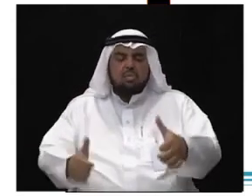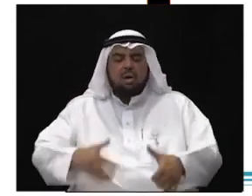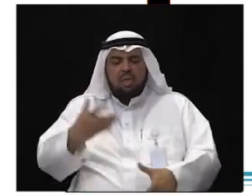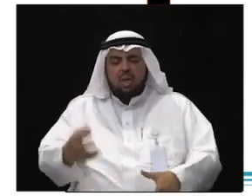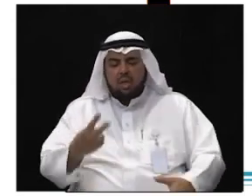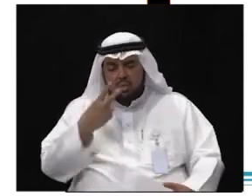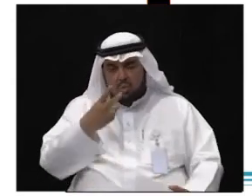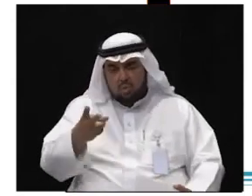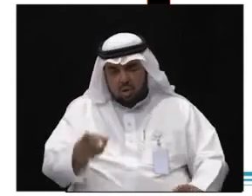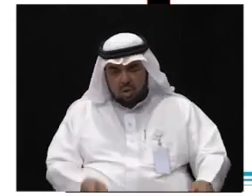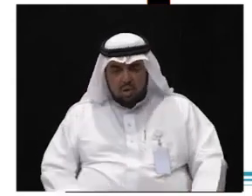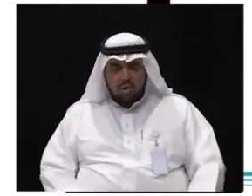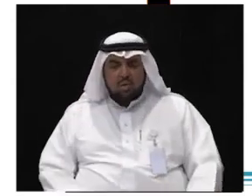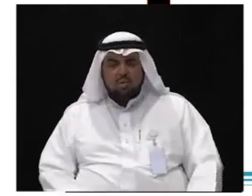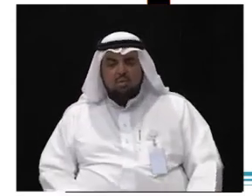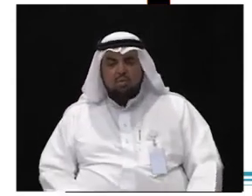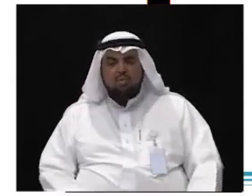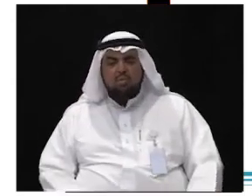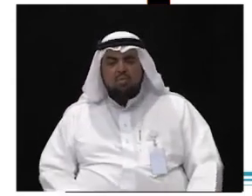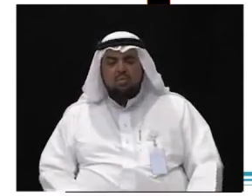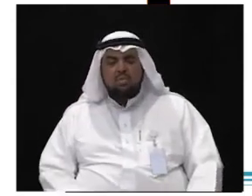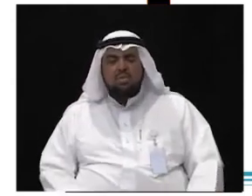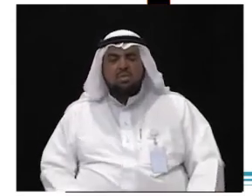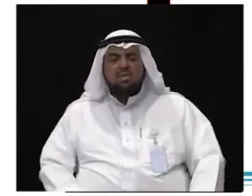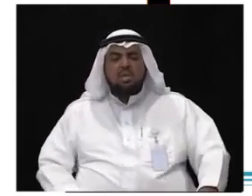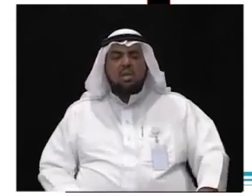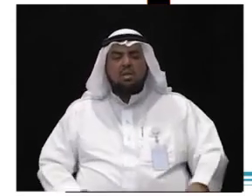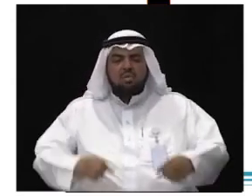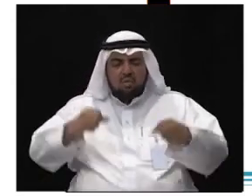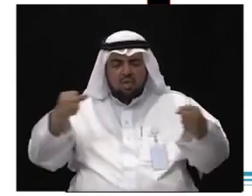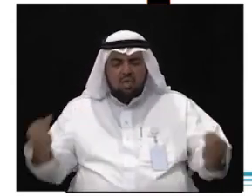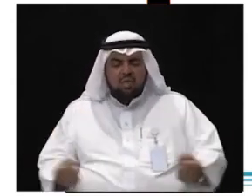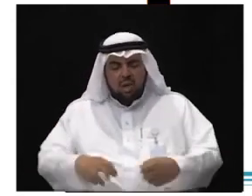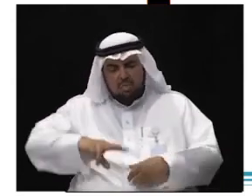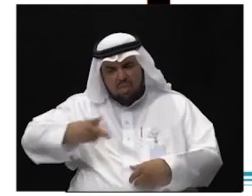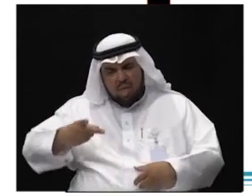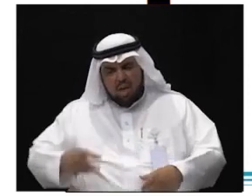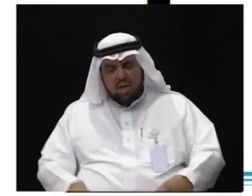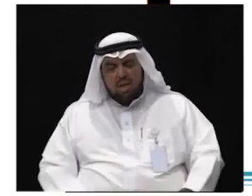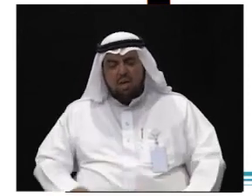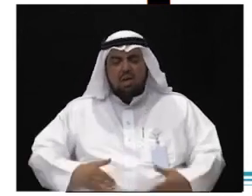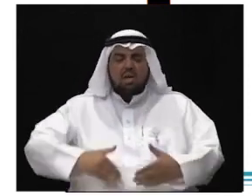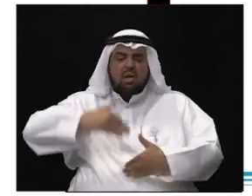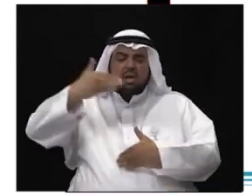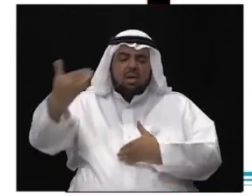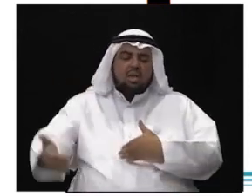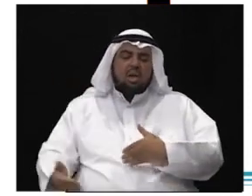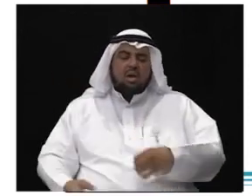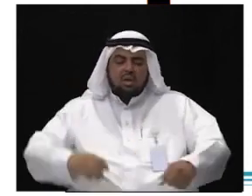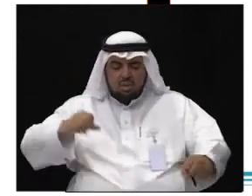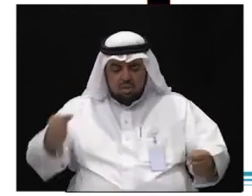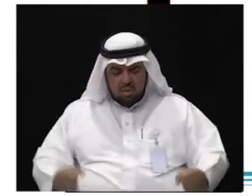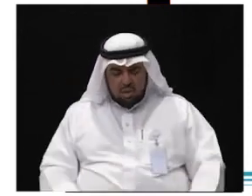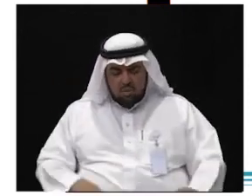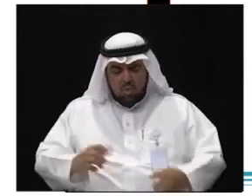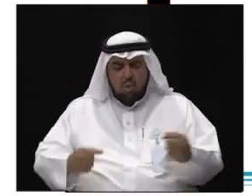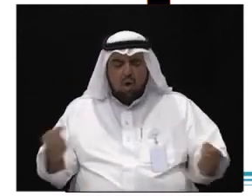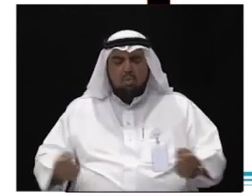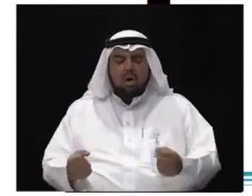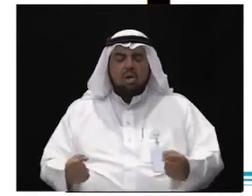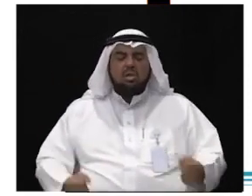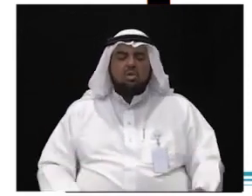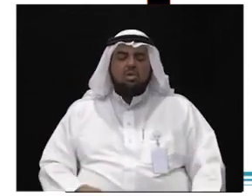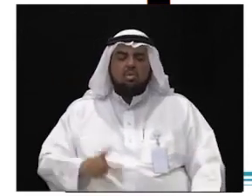يظهر أمامكم، وهو في حال وجود تدريب آخر فإننا ننتقل للتدريب عليه ومراجعته